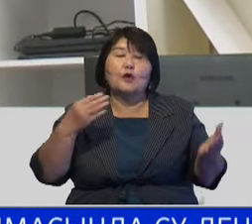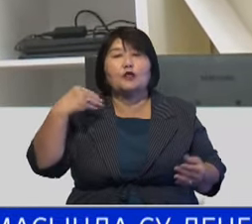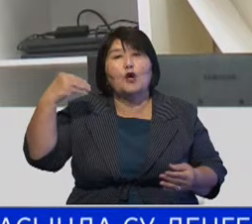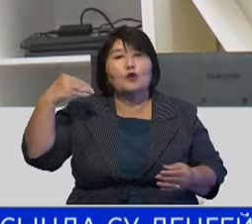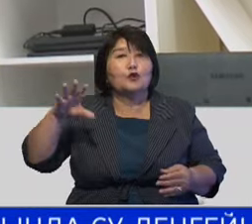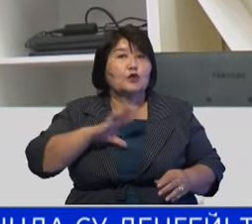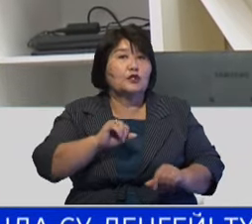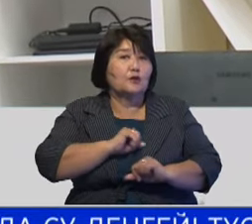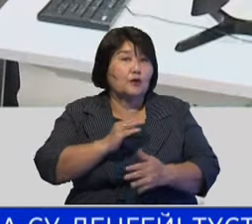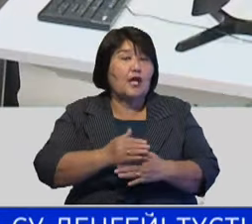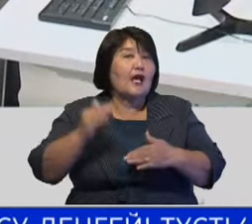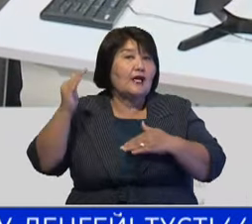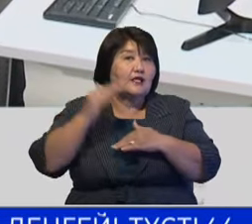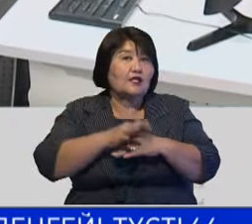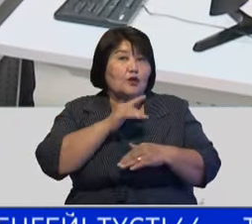өтеді.